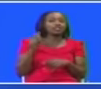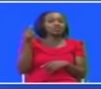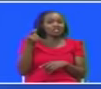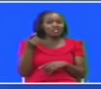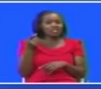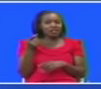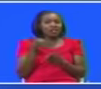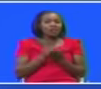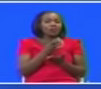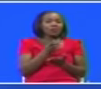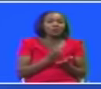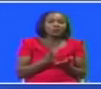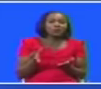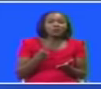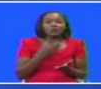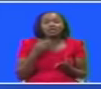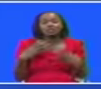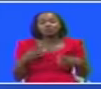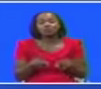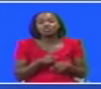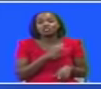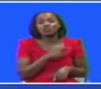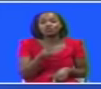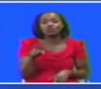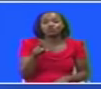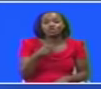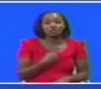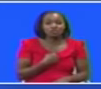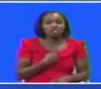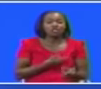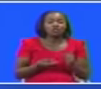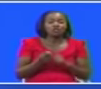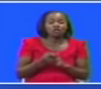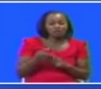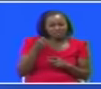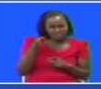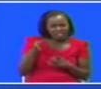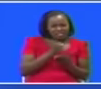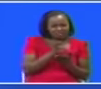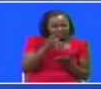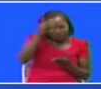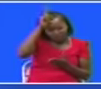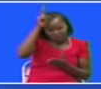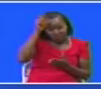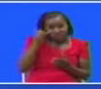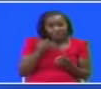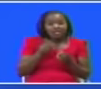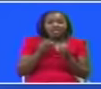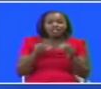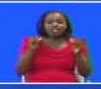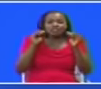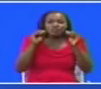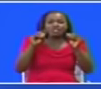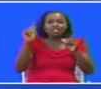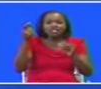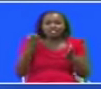ni za ugatuzi, zinahitaji watu kama nyinyi na mimi kufika kule mashinani na kuwafahamisha wa Kenya na kile ambacho kinachoendelea. Ndio